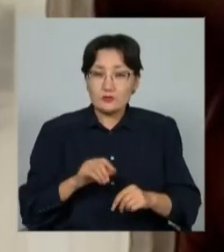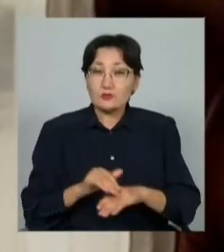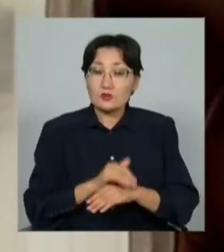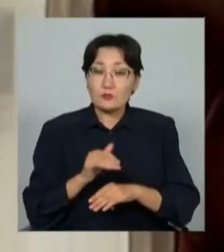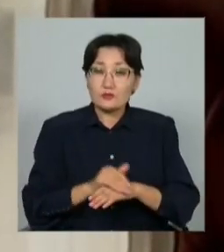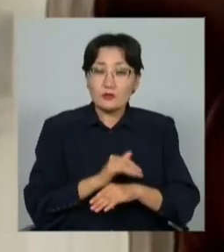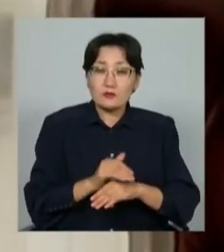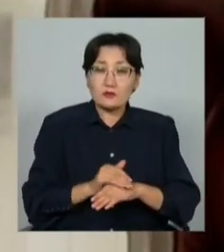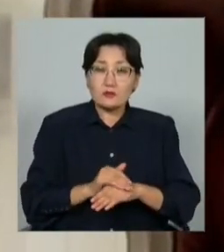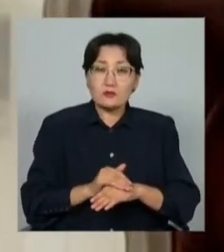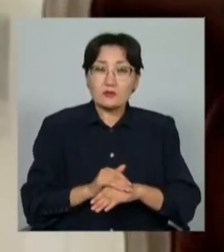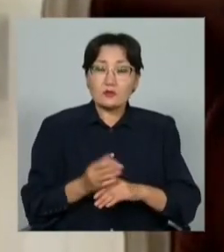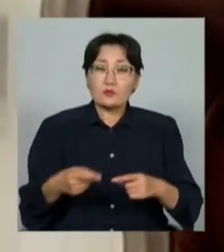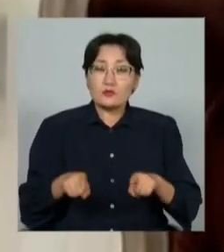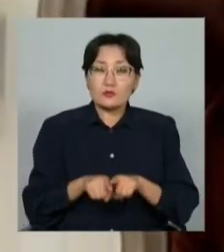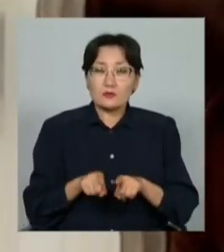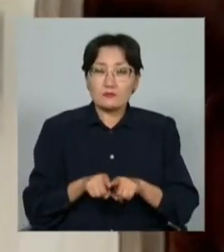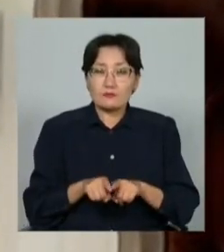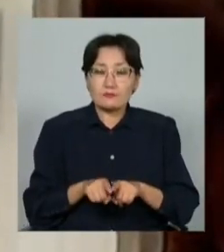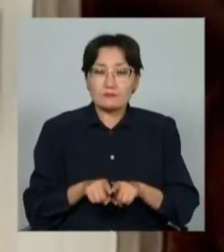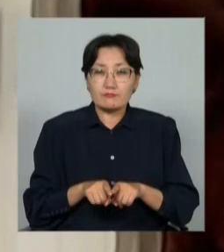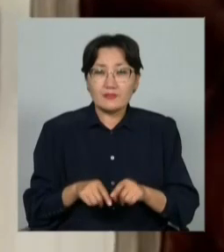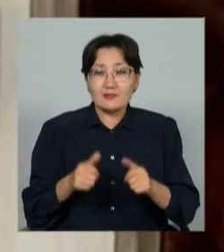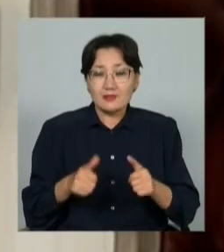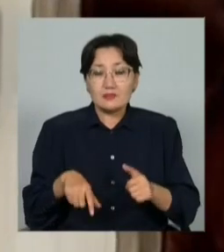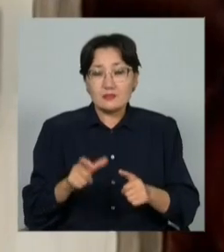жұмсақ. Сондай жаны жайсаң жақсы.